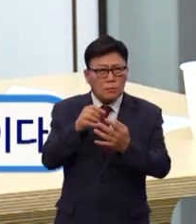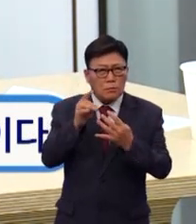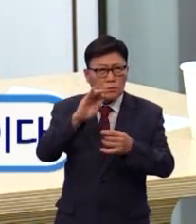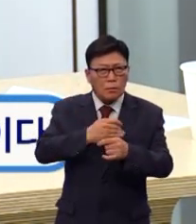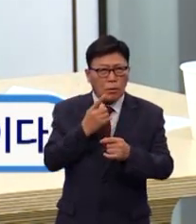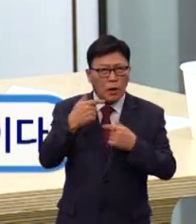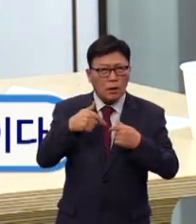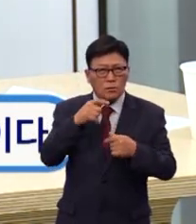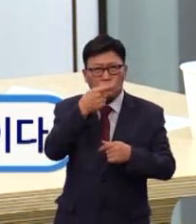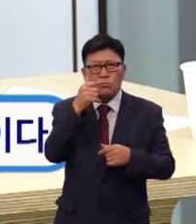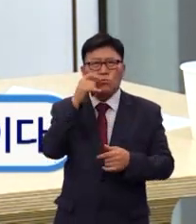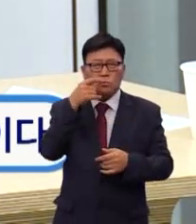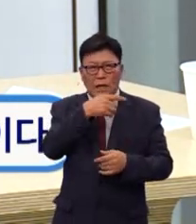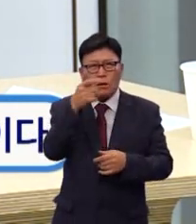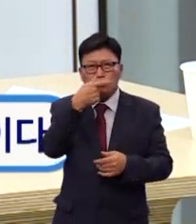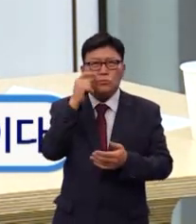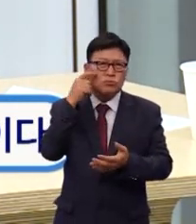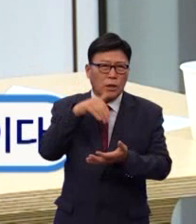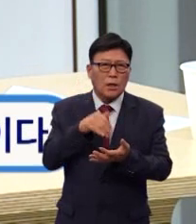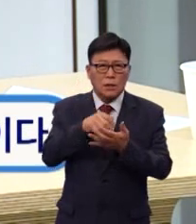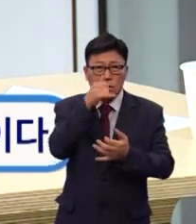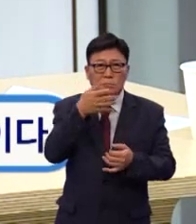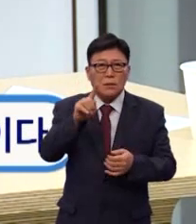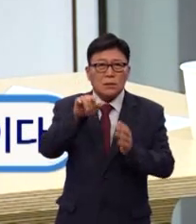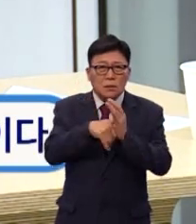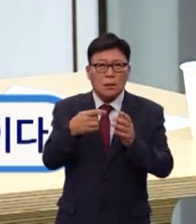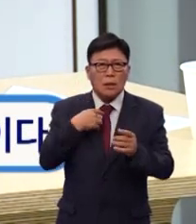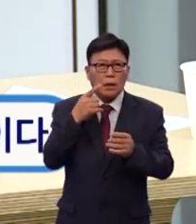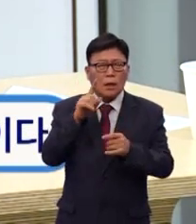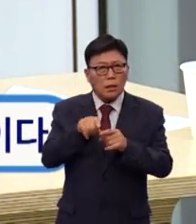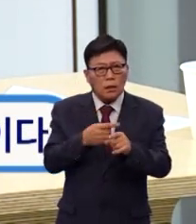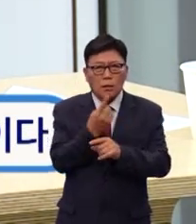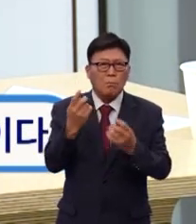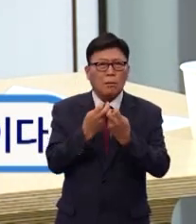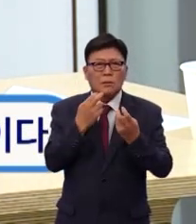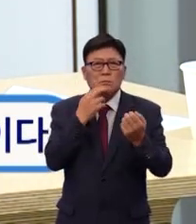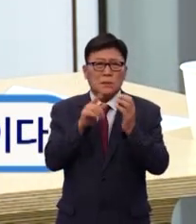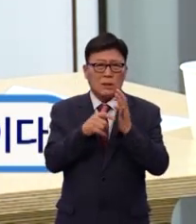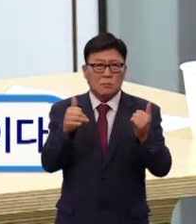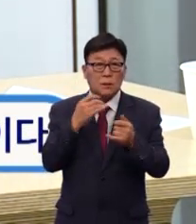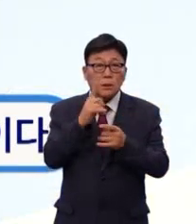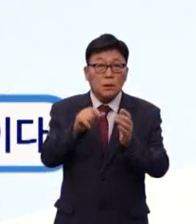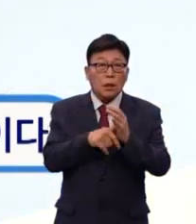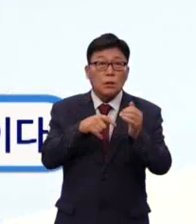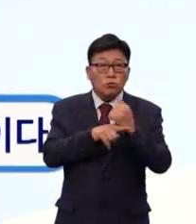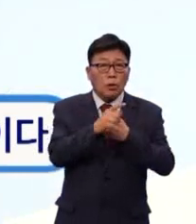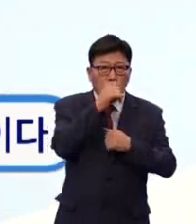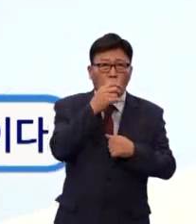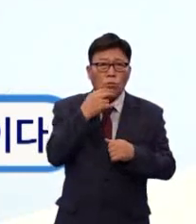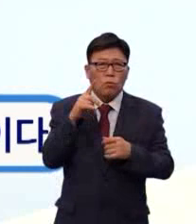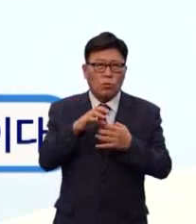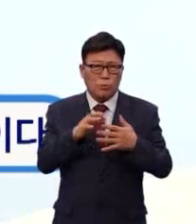그 순간에서는 그렇게 될 수밖에 없던 상황이던가 어떤 이유였든 그게 이제 항상 최선이었지 않았나